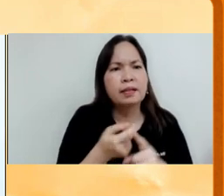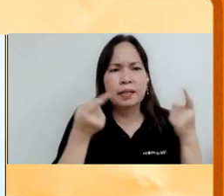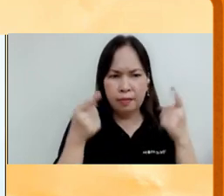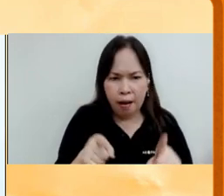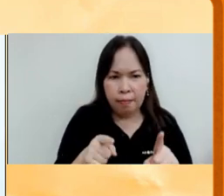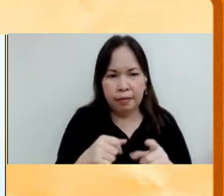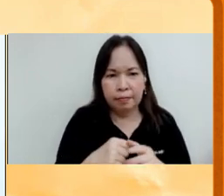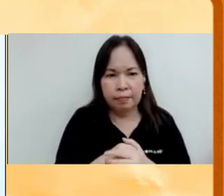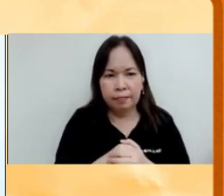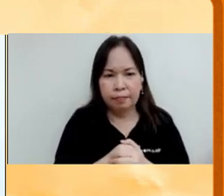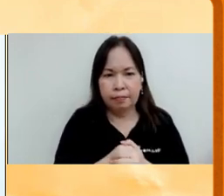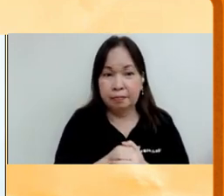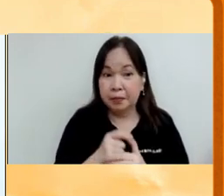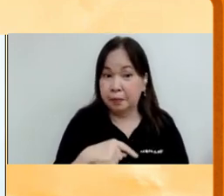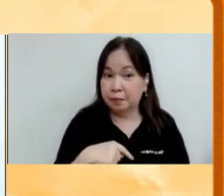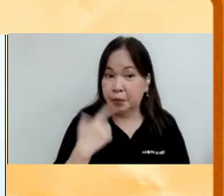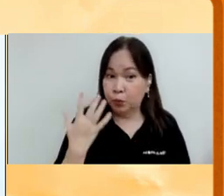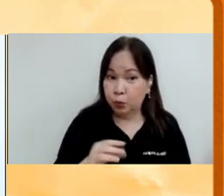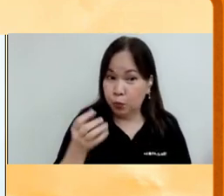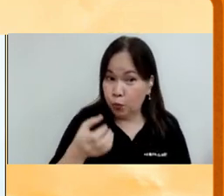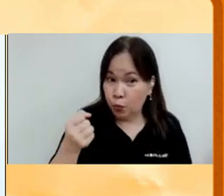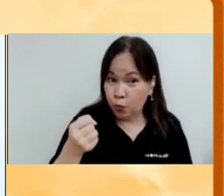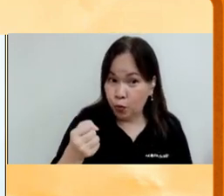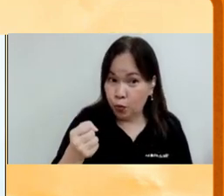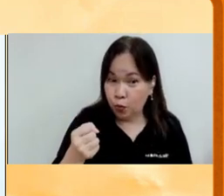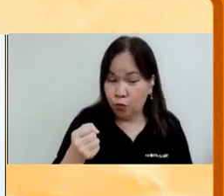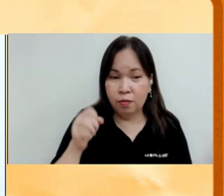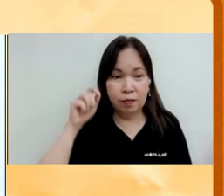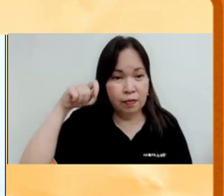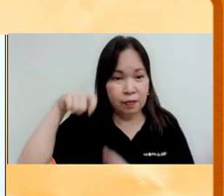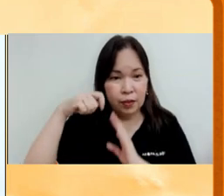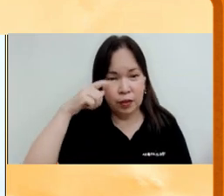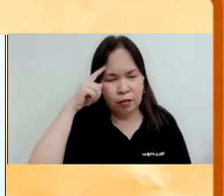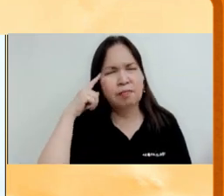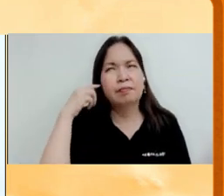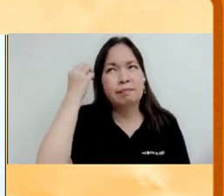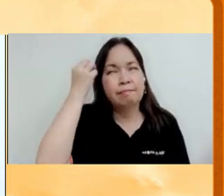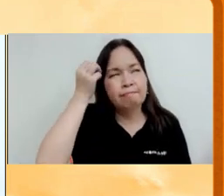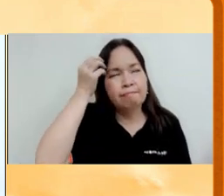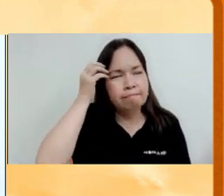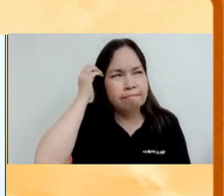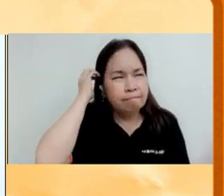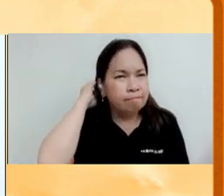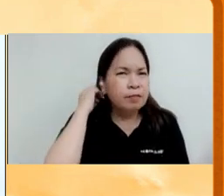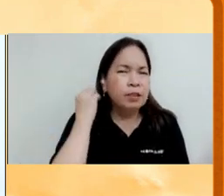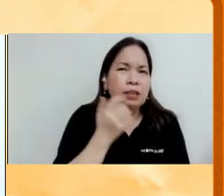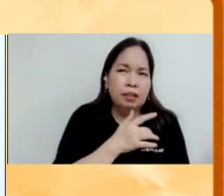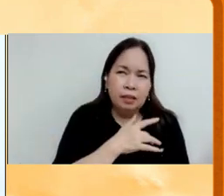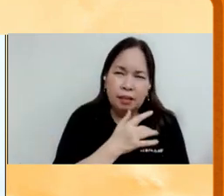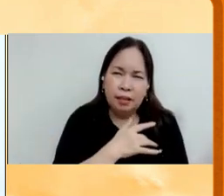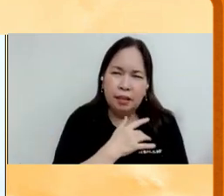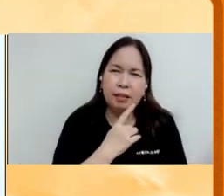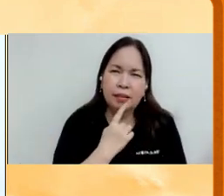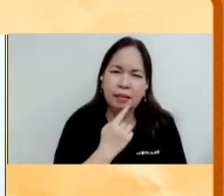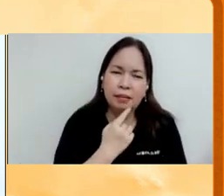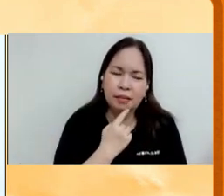Pwede niyong i-pause muli ang video ng sandali. Bigyan natin ng oras para maramdaman natin ang nararamdaman